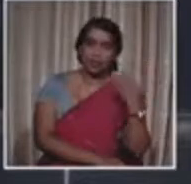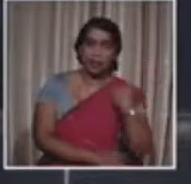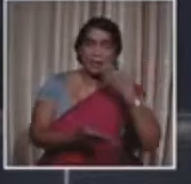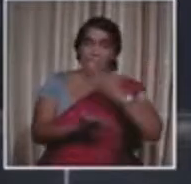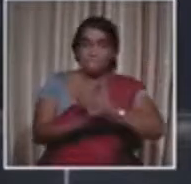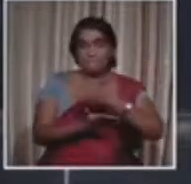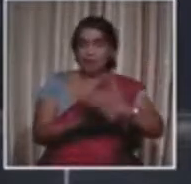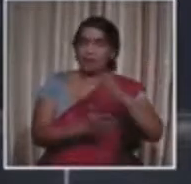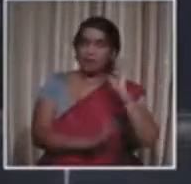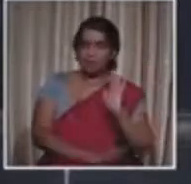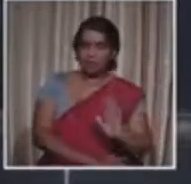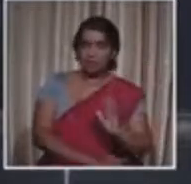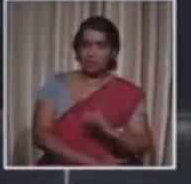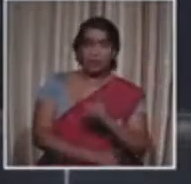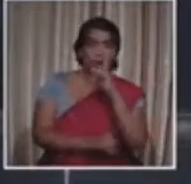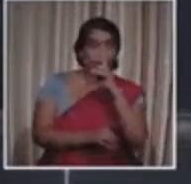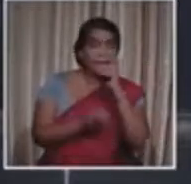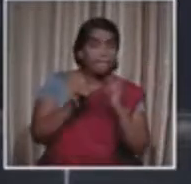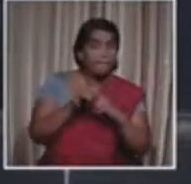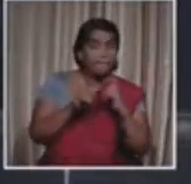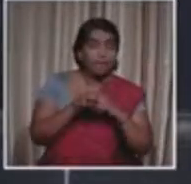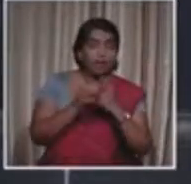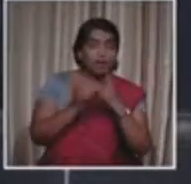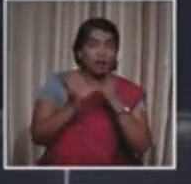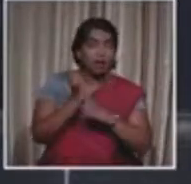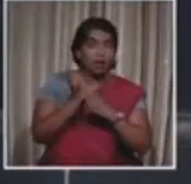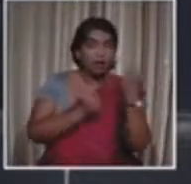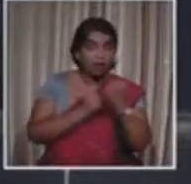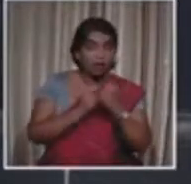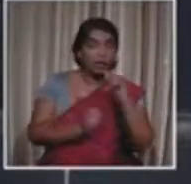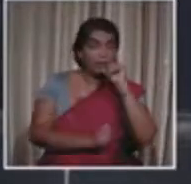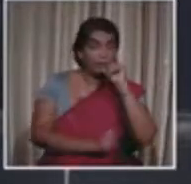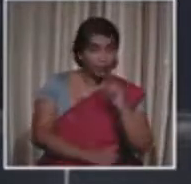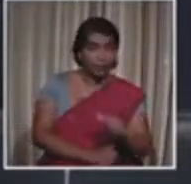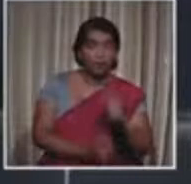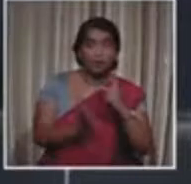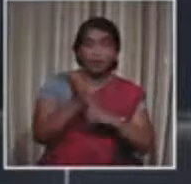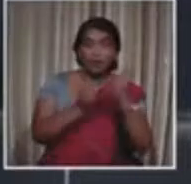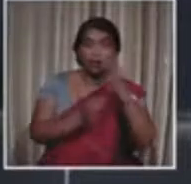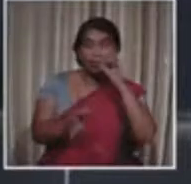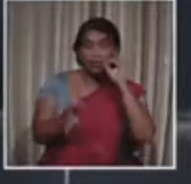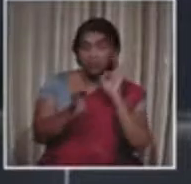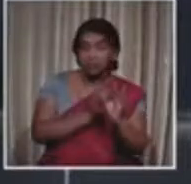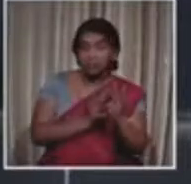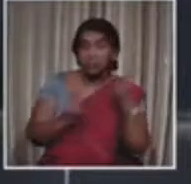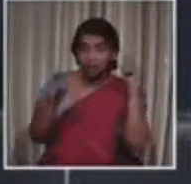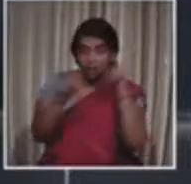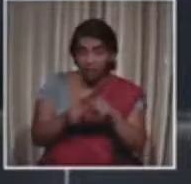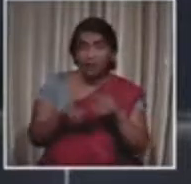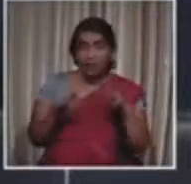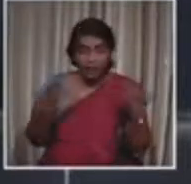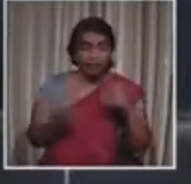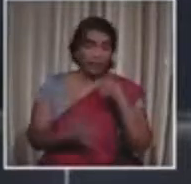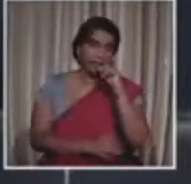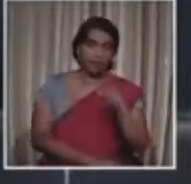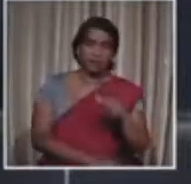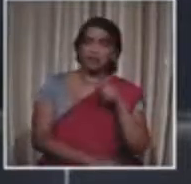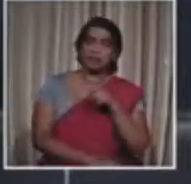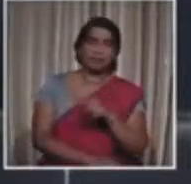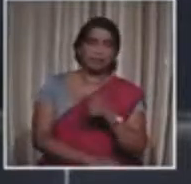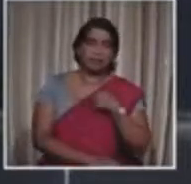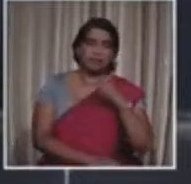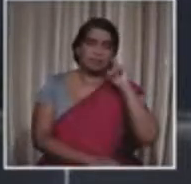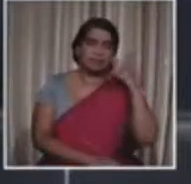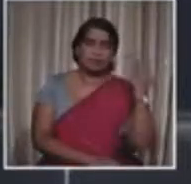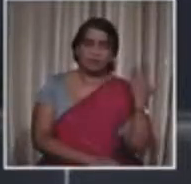ඇති ඒත් එතන ලේක ප්‍රශ්නයක් තියෙන්නේ බවුසර් ඇත්ත වශයෙන්ම බවුසරේට ගිනි තියන්න ගියාද නැද්ද කියන එක ඒක අපි